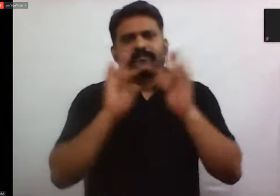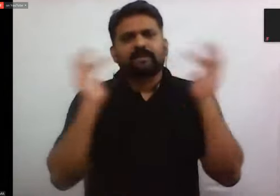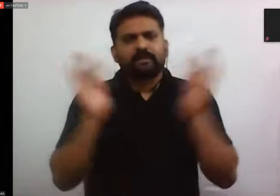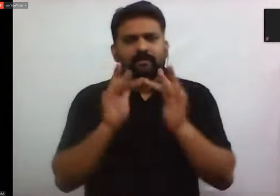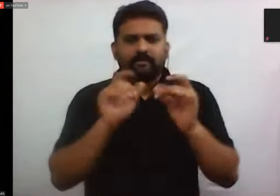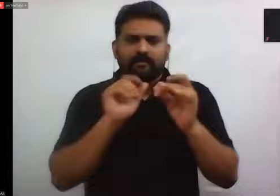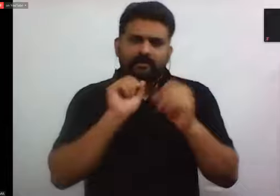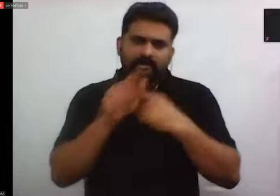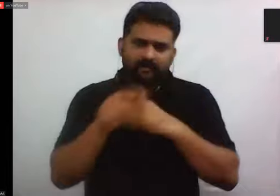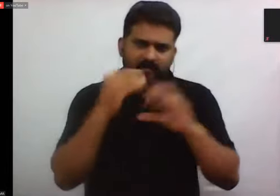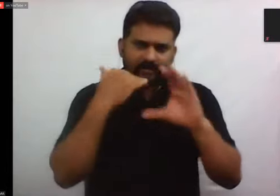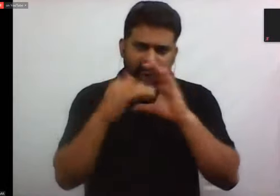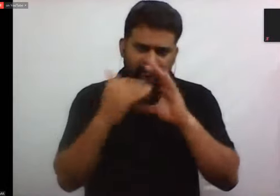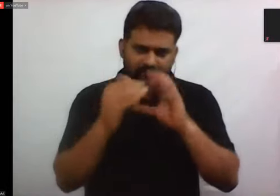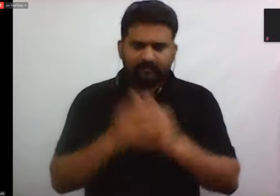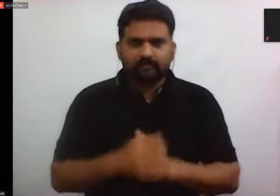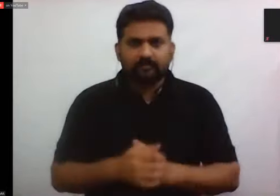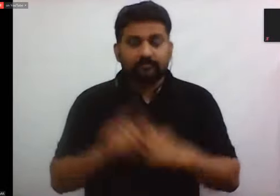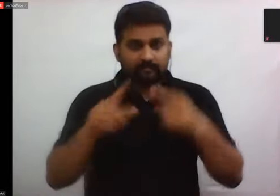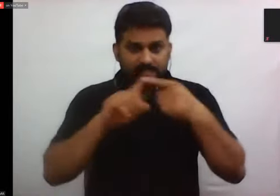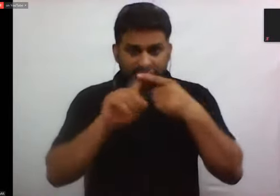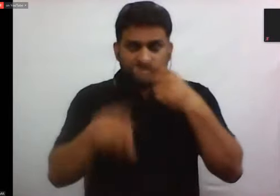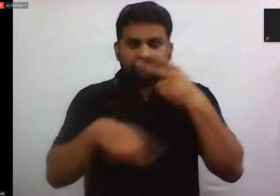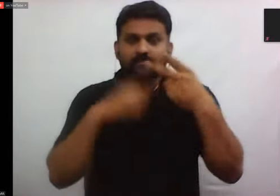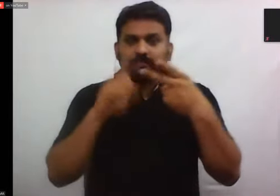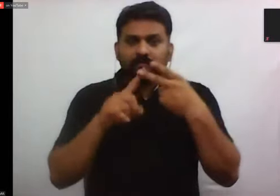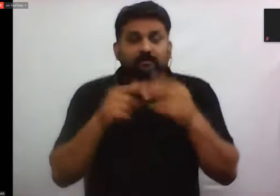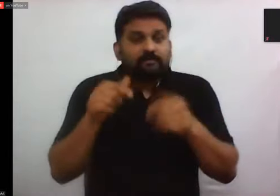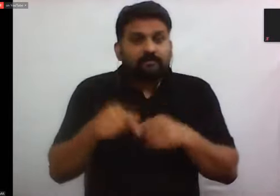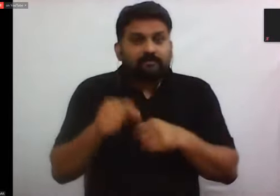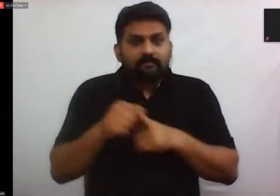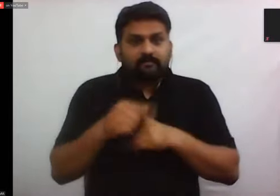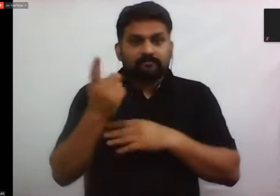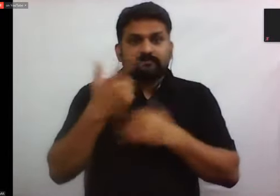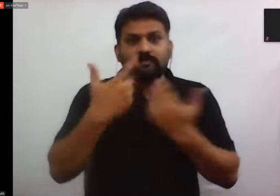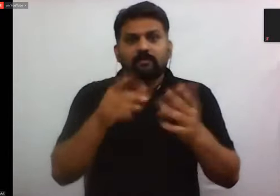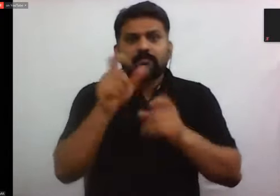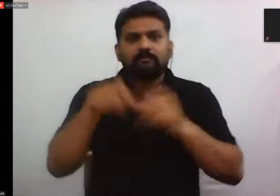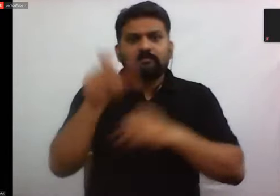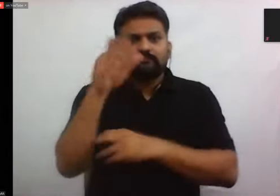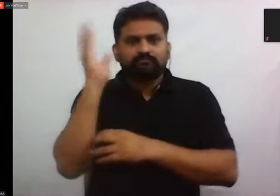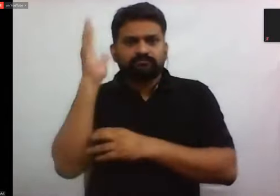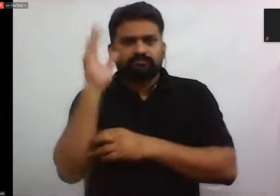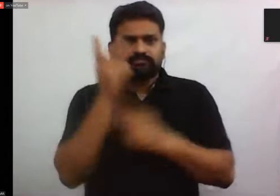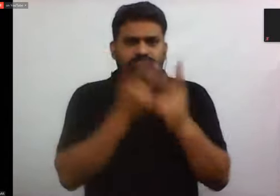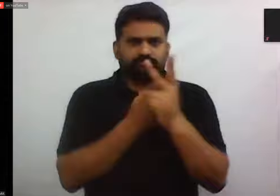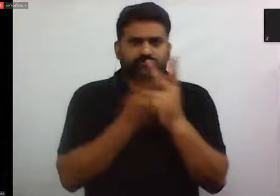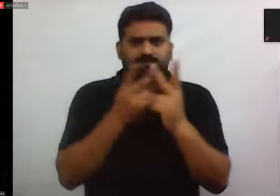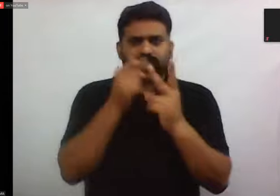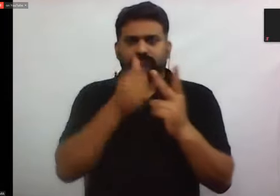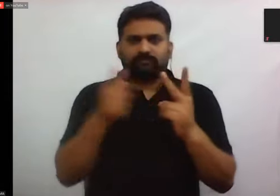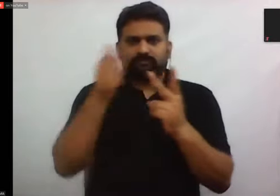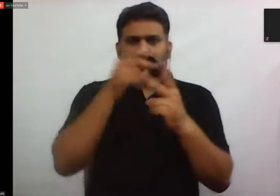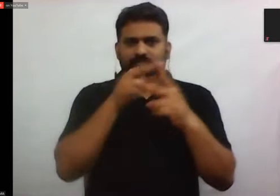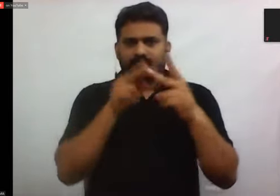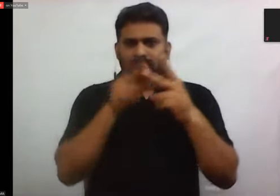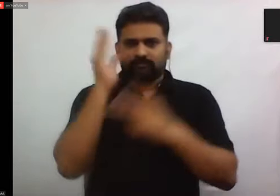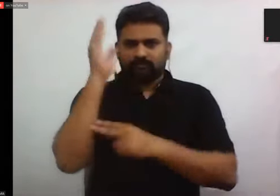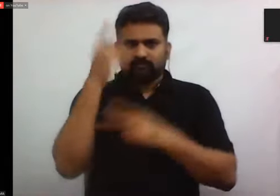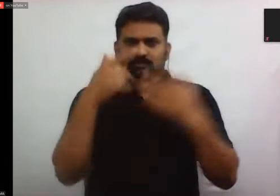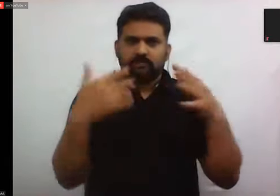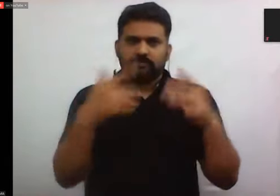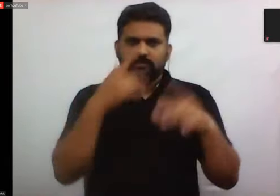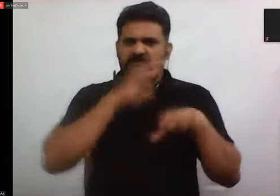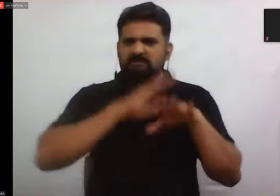देंगे. दूसरी बात, आज हमारे जितने भी स्पीकर्स थे, जो दो प्रोमिनेंट स्पीकर्स बहुत ही